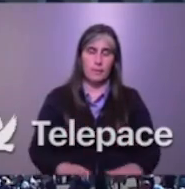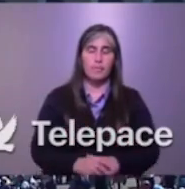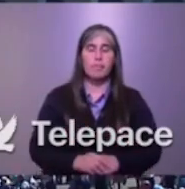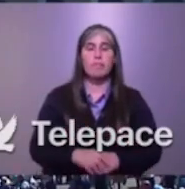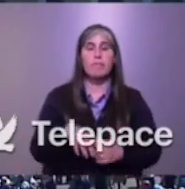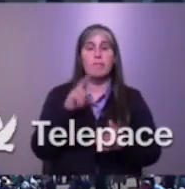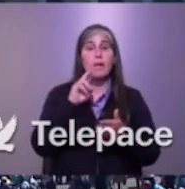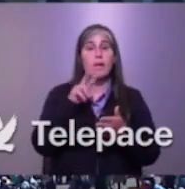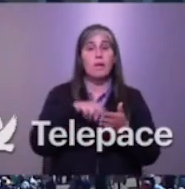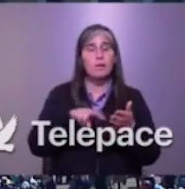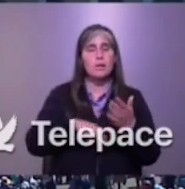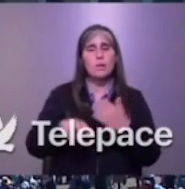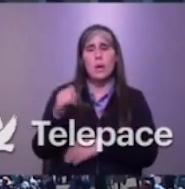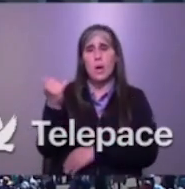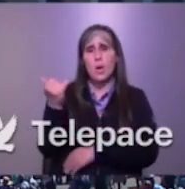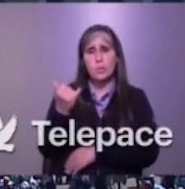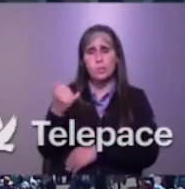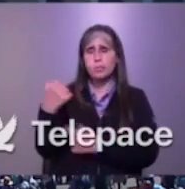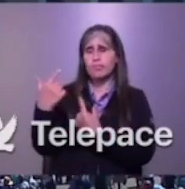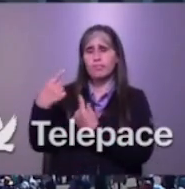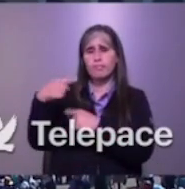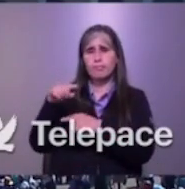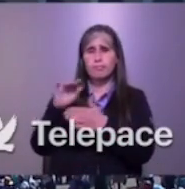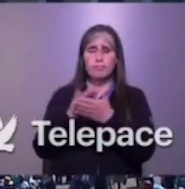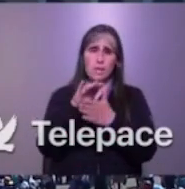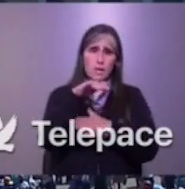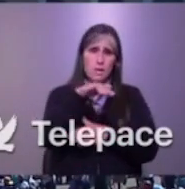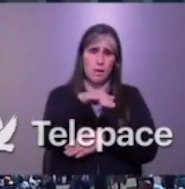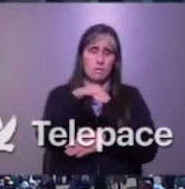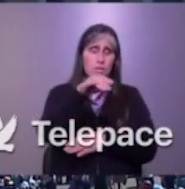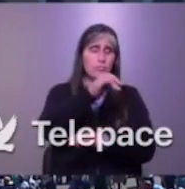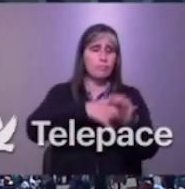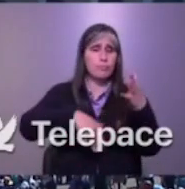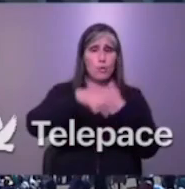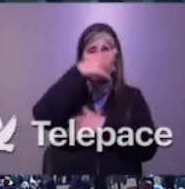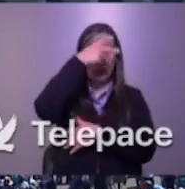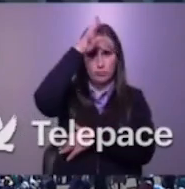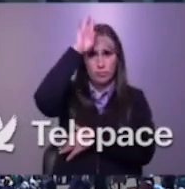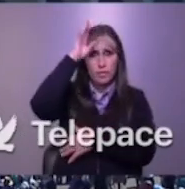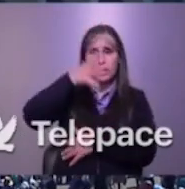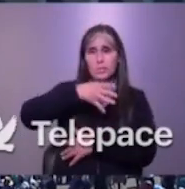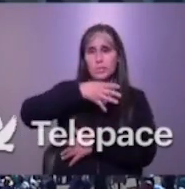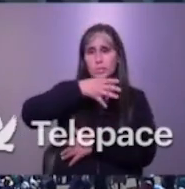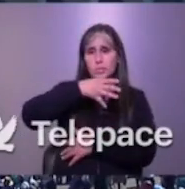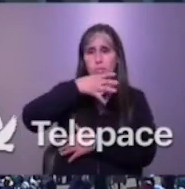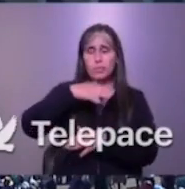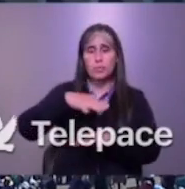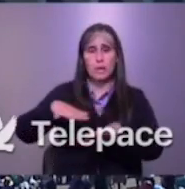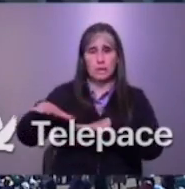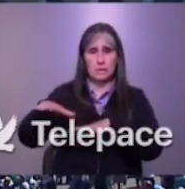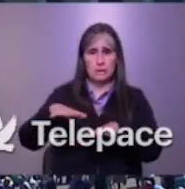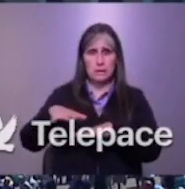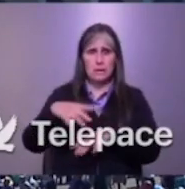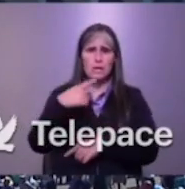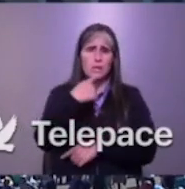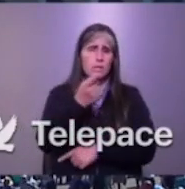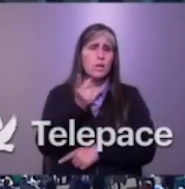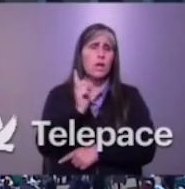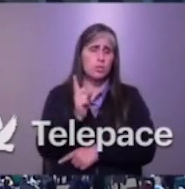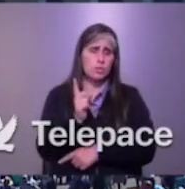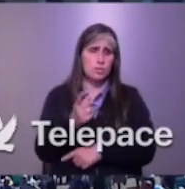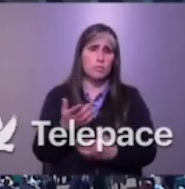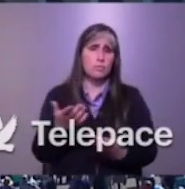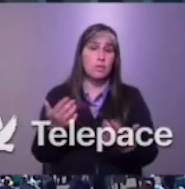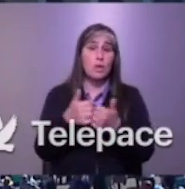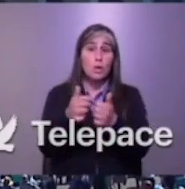A segunda leitura, um trecho da carta aos Romanos, vai ser proclamada em língua italiana e diz: tudo